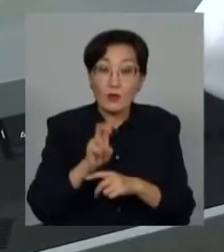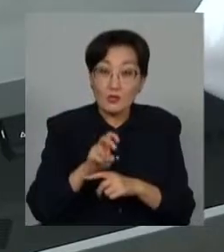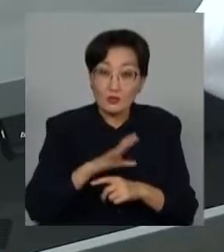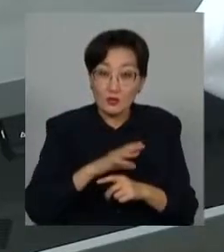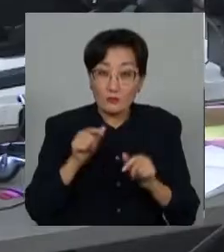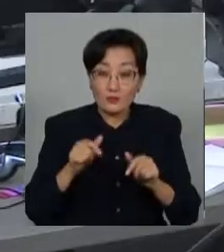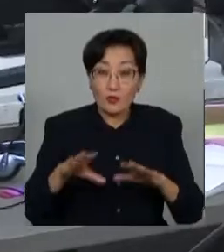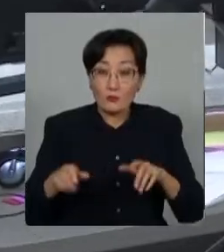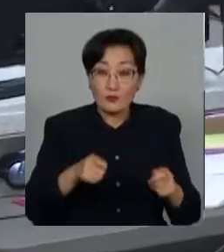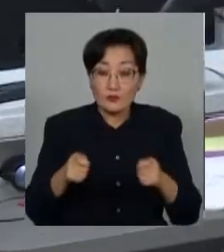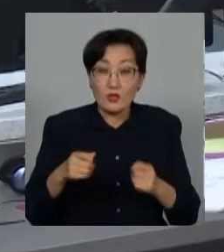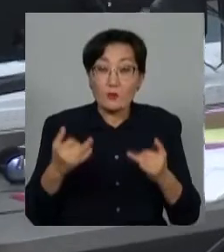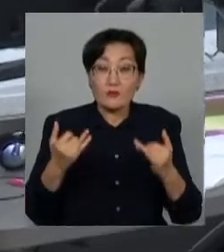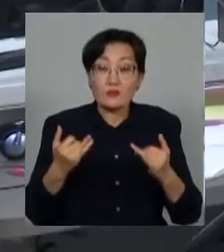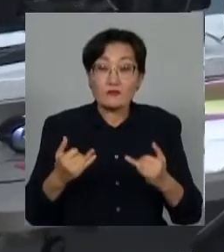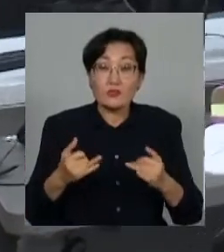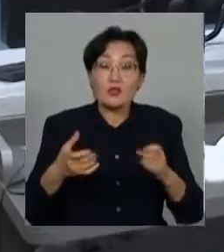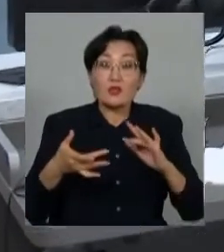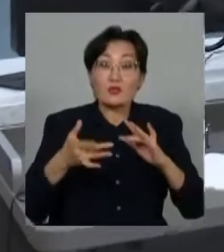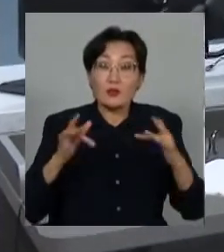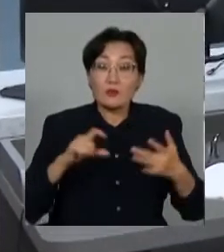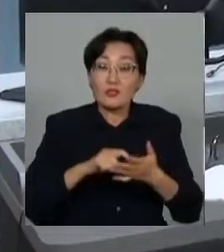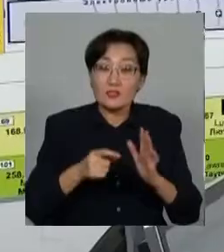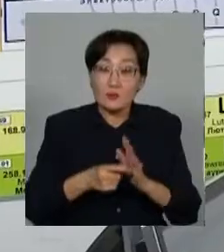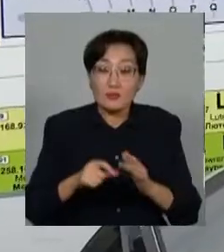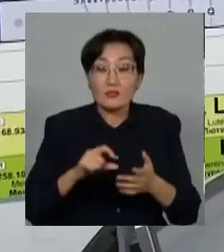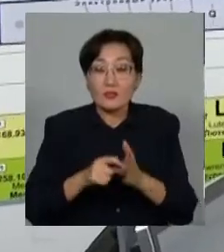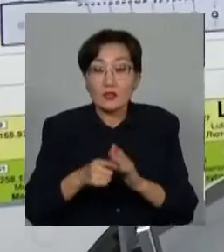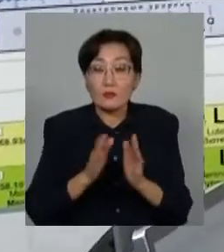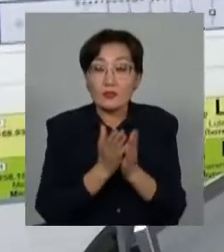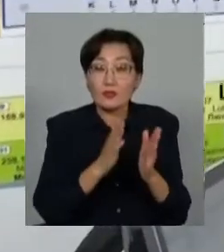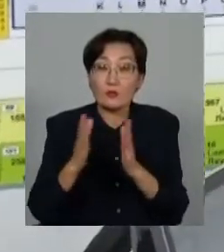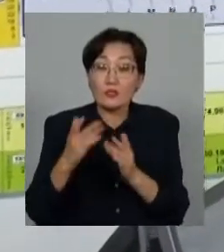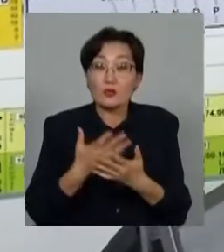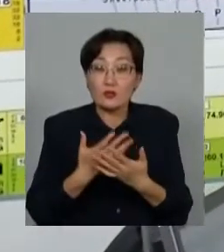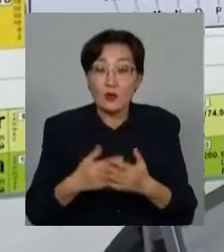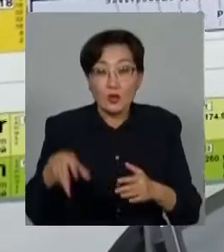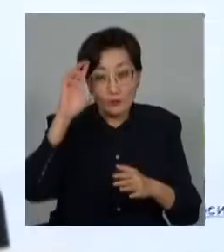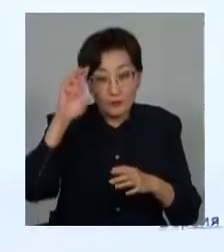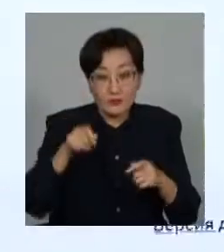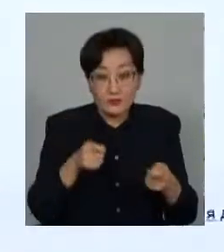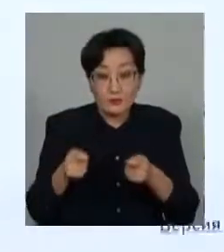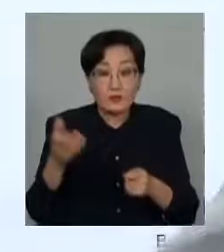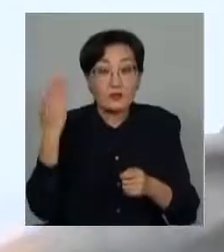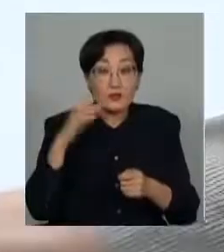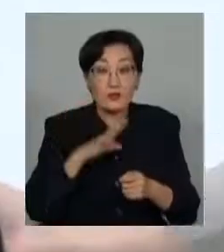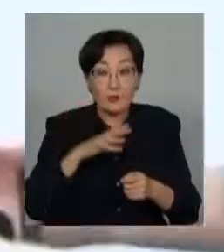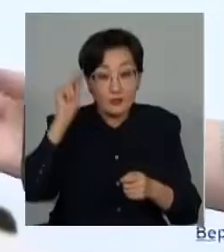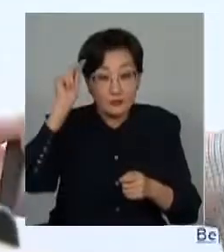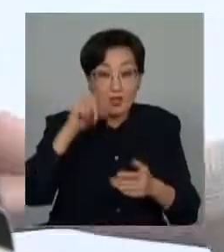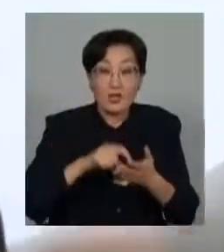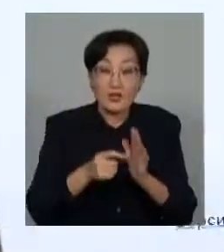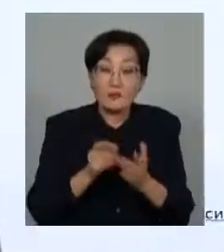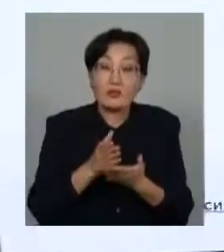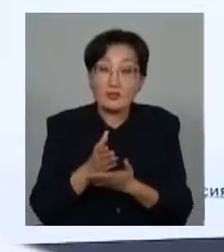президентке заманауи интерактивті кабинеттер, залдар мен кітапхана көрсетілді. Мемлекет басшысы кезінде өзі оқыған сыныпқа да кіріп шықты.